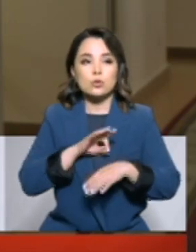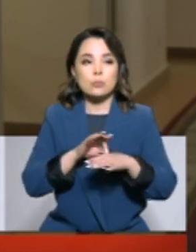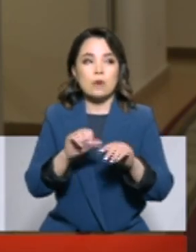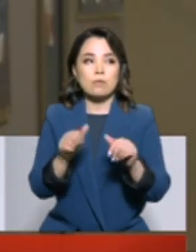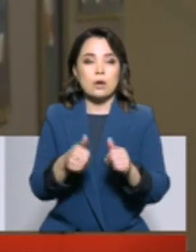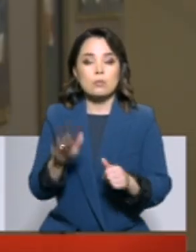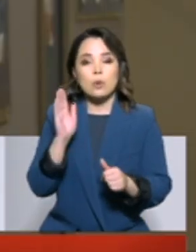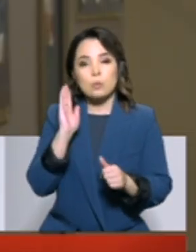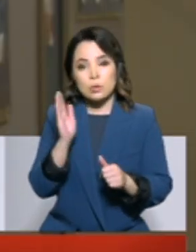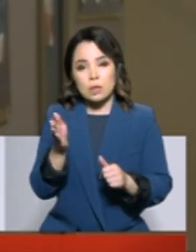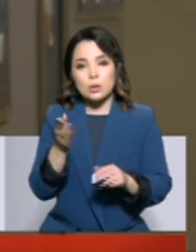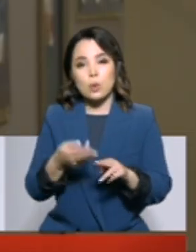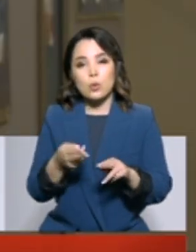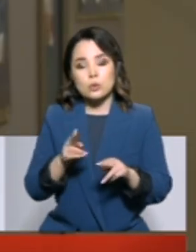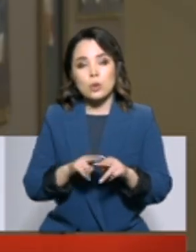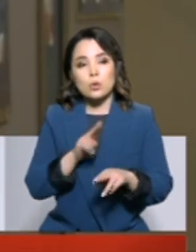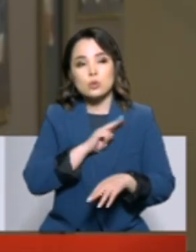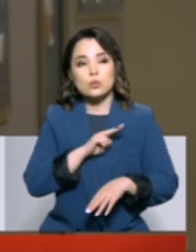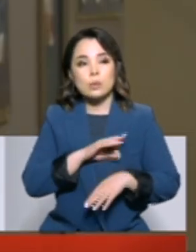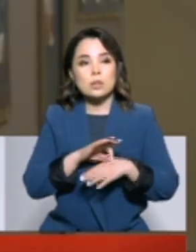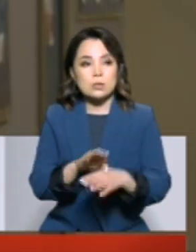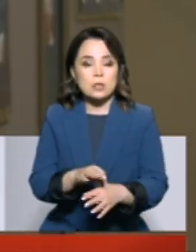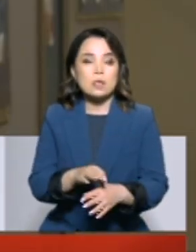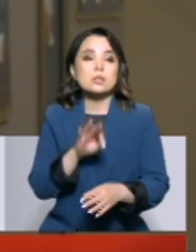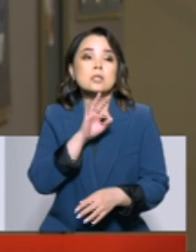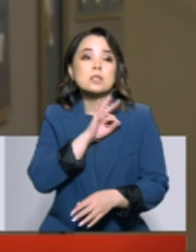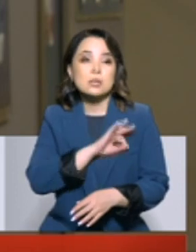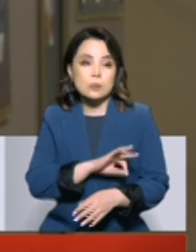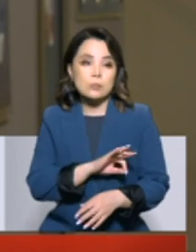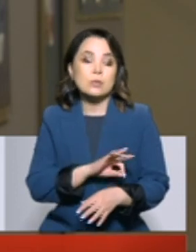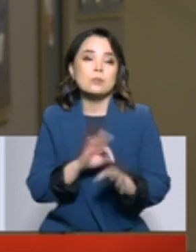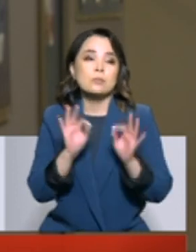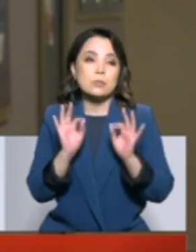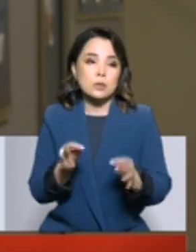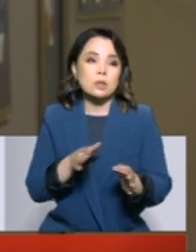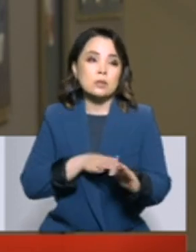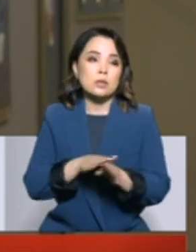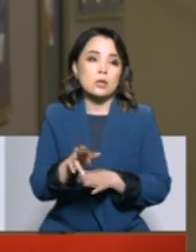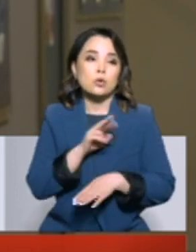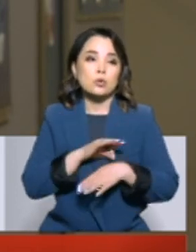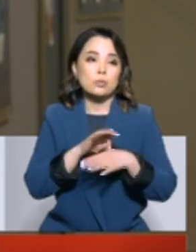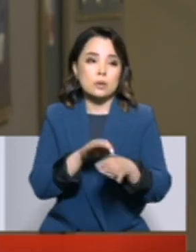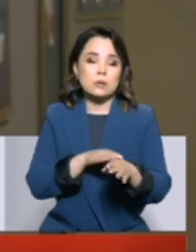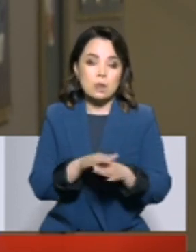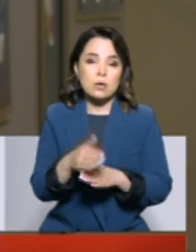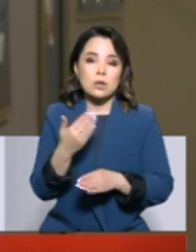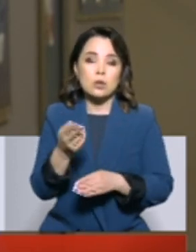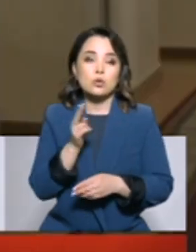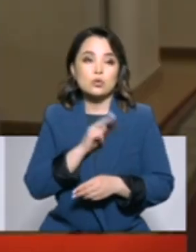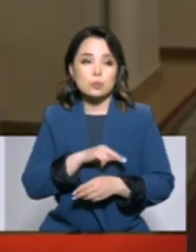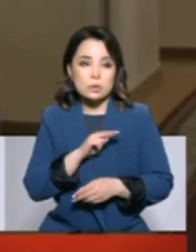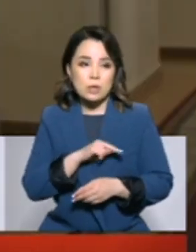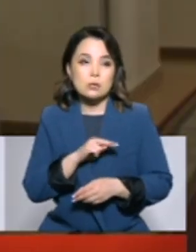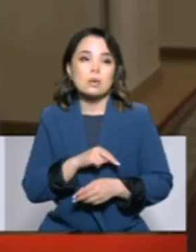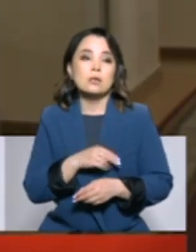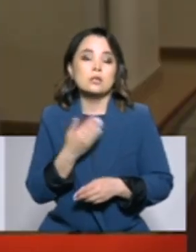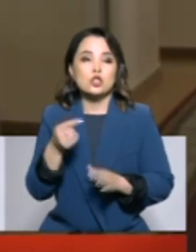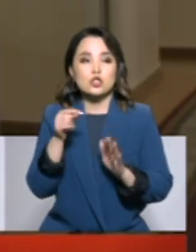істейтін болады. Бұл жұмыстар мейлінше тиімді қызмет атқару үшін олардың жұмыстарын